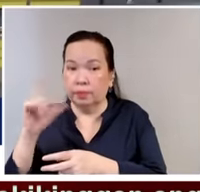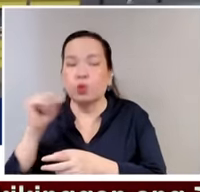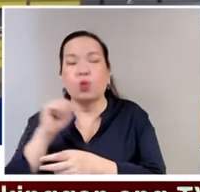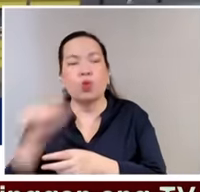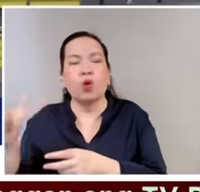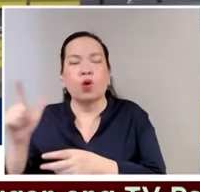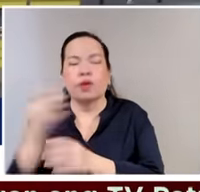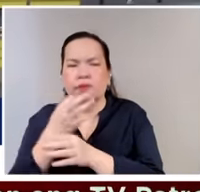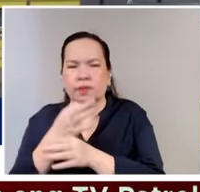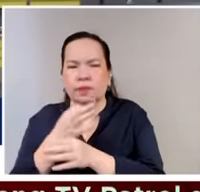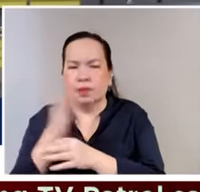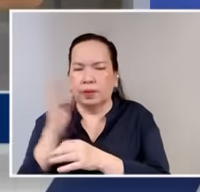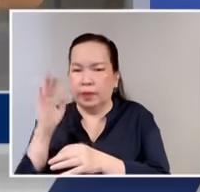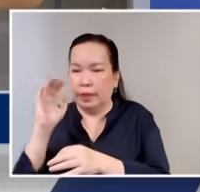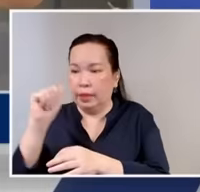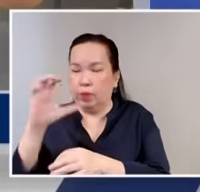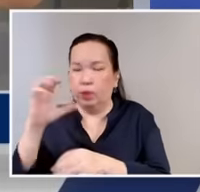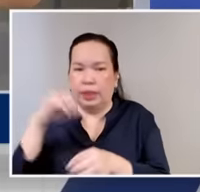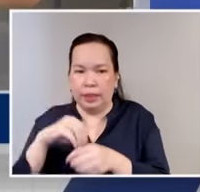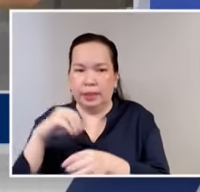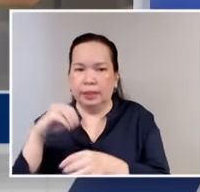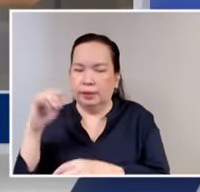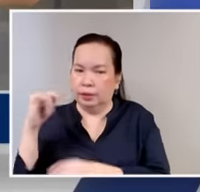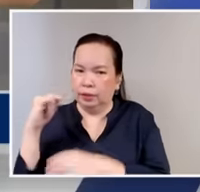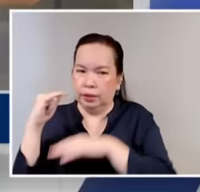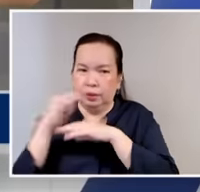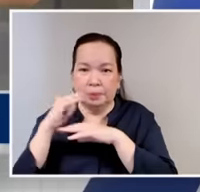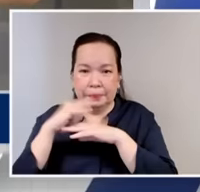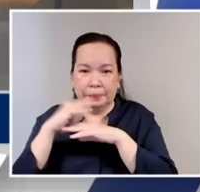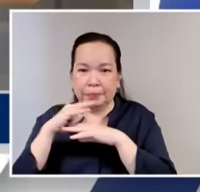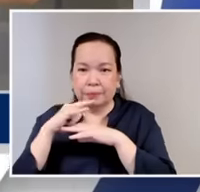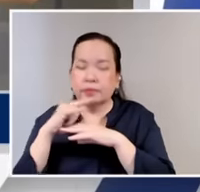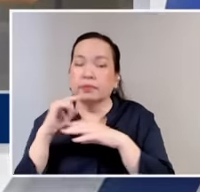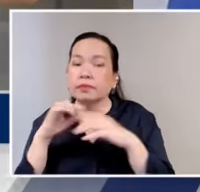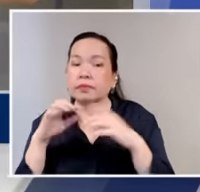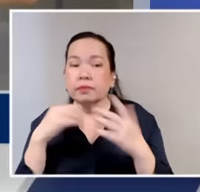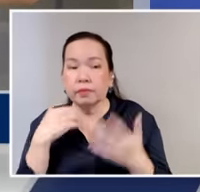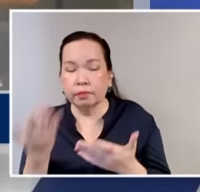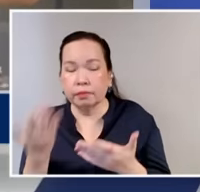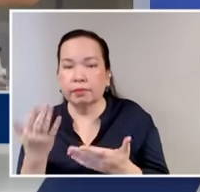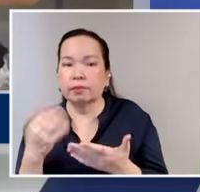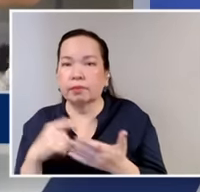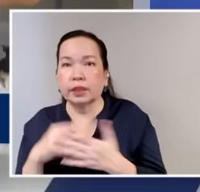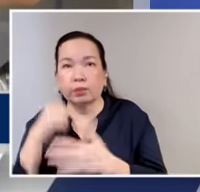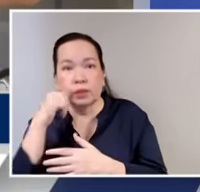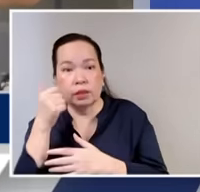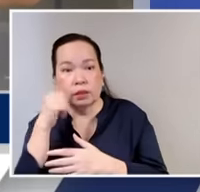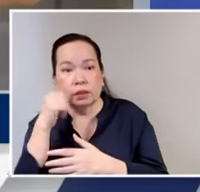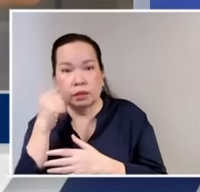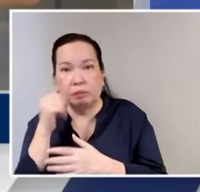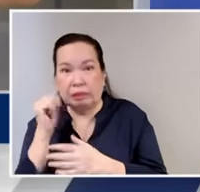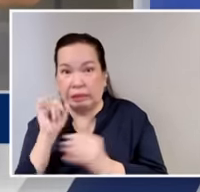Henry. So ang ibig sabihin na Jackie, sa mga susunod na araw, itong Semana Santa, eh medyo mahirap